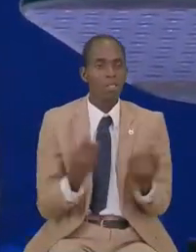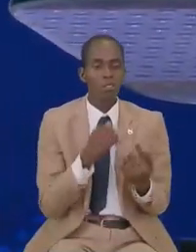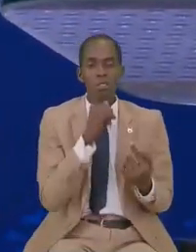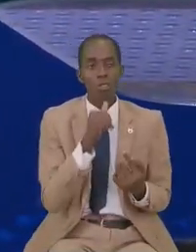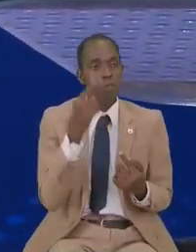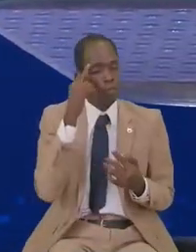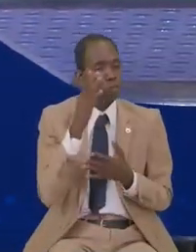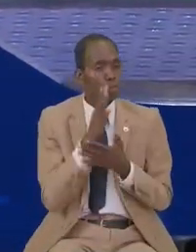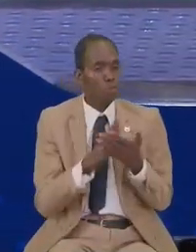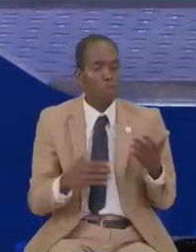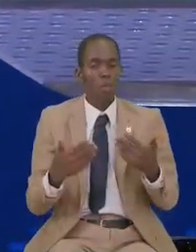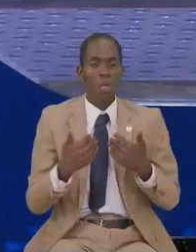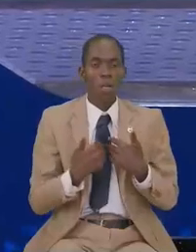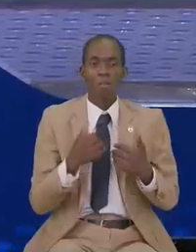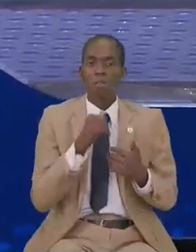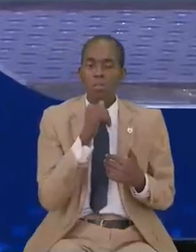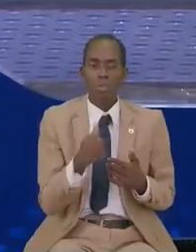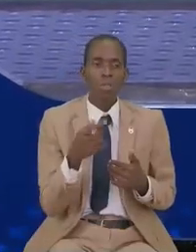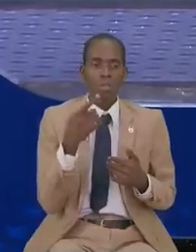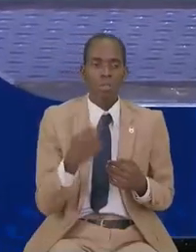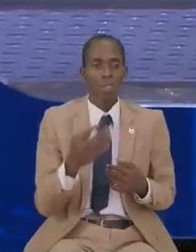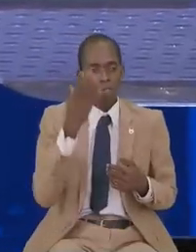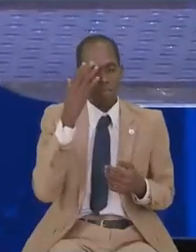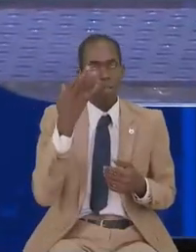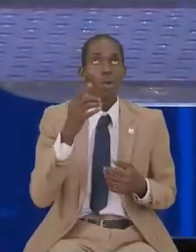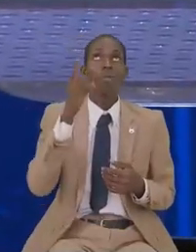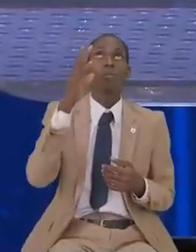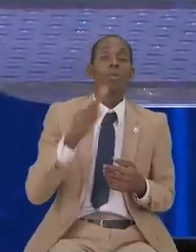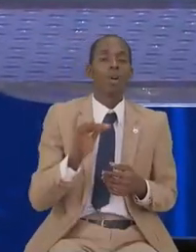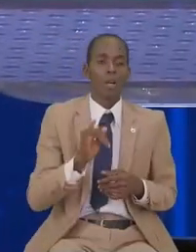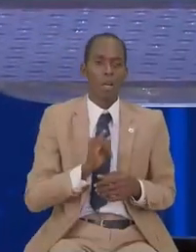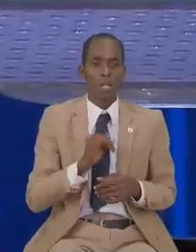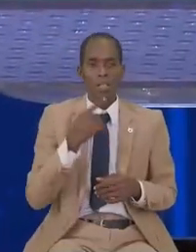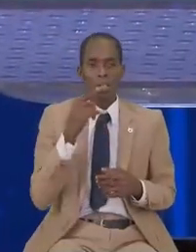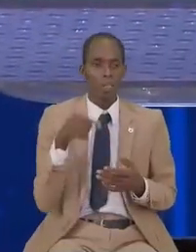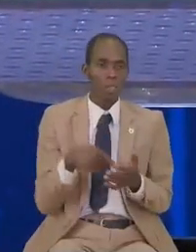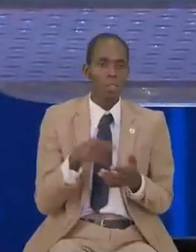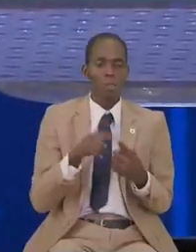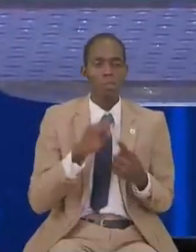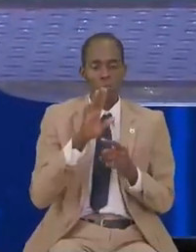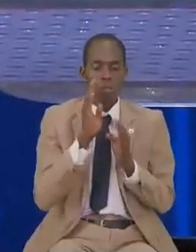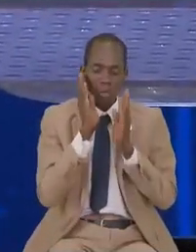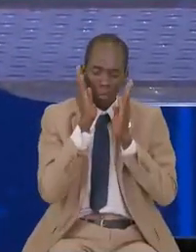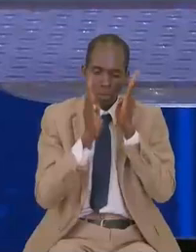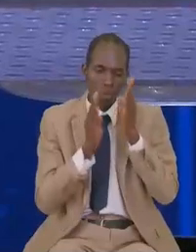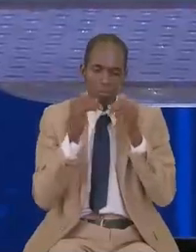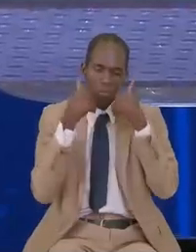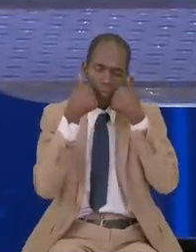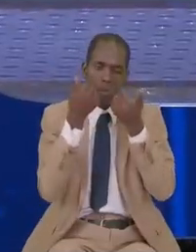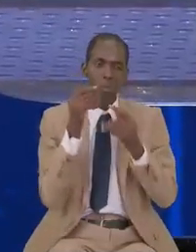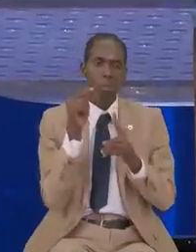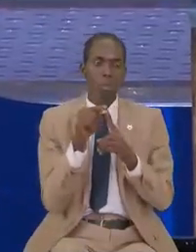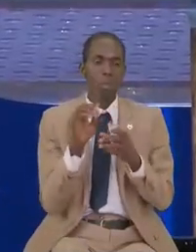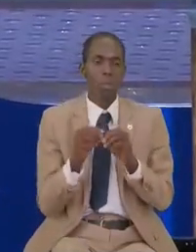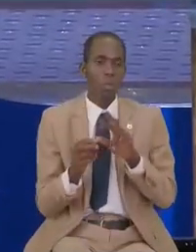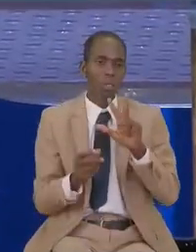34, revenez à vous-même comme il est convenable et ne péchez point, car quelques-uns ne connaissent pas Dieu, je le dis à votre